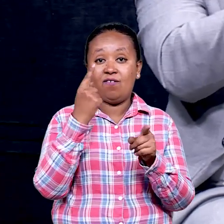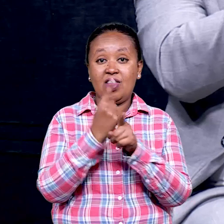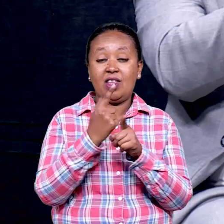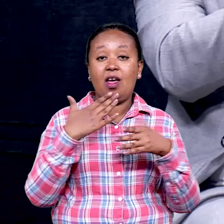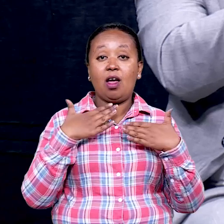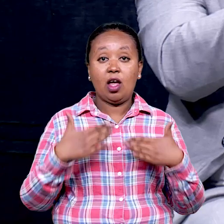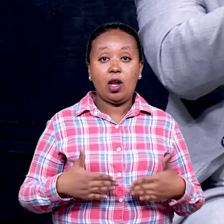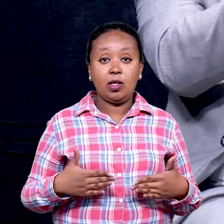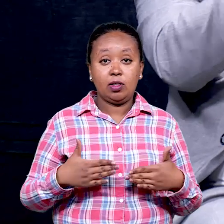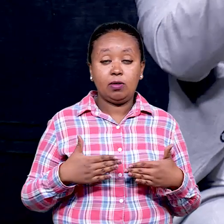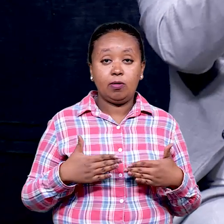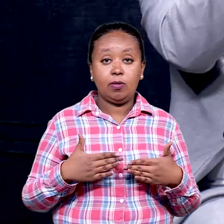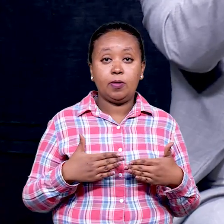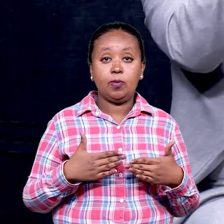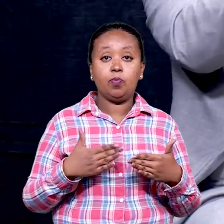የፍትህ አካላት